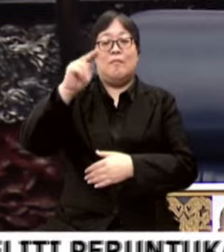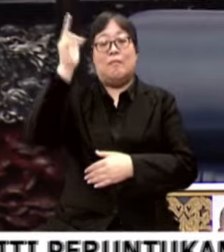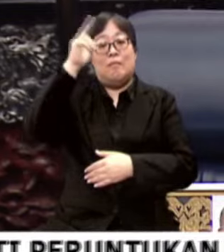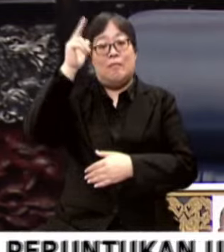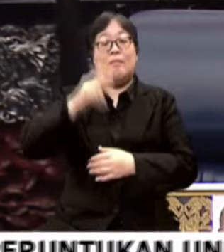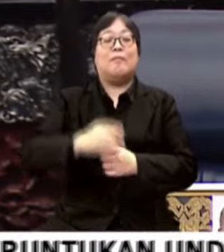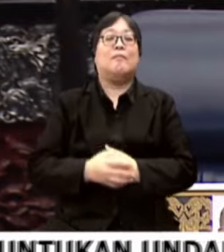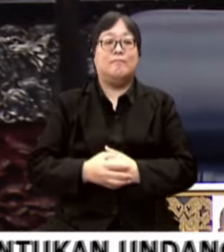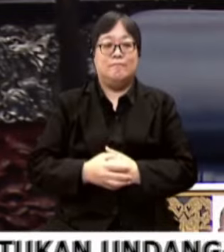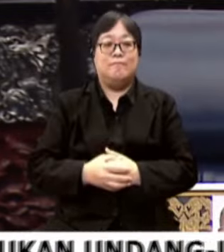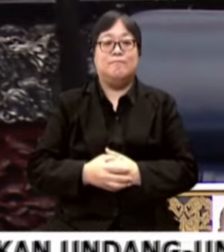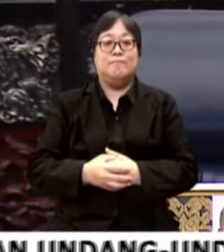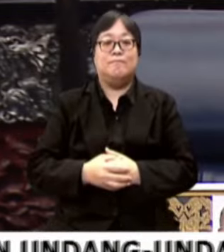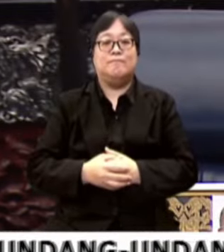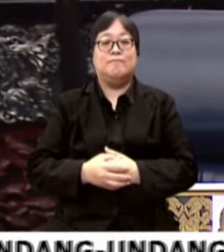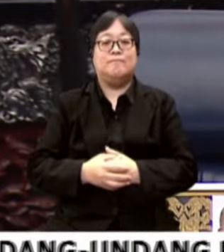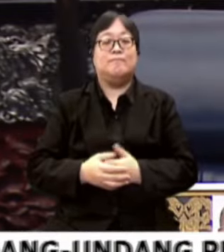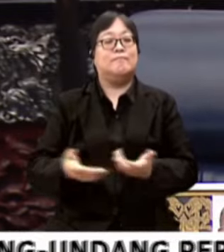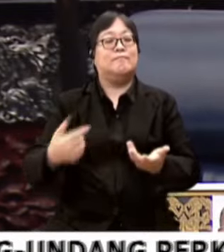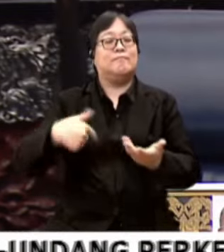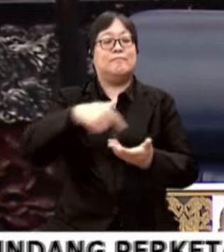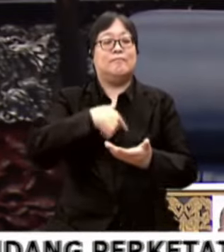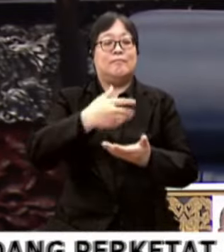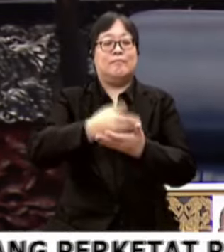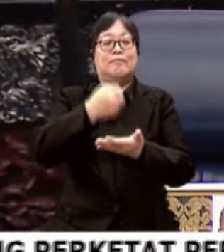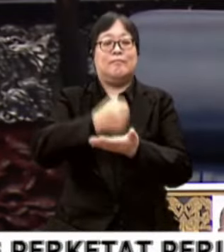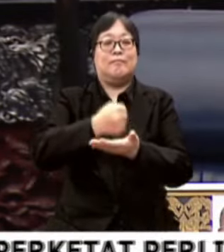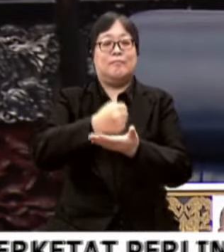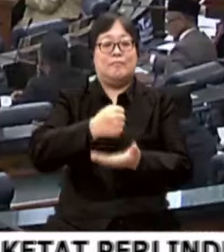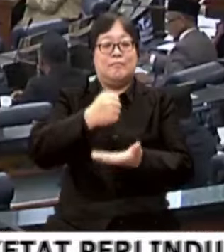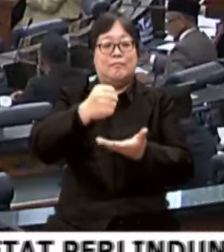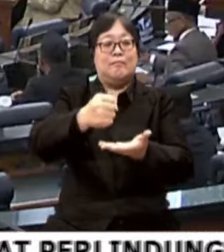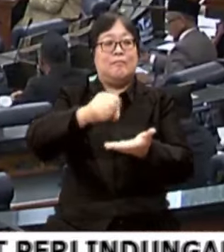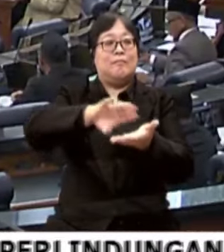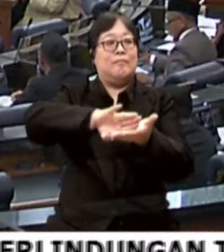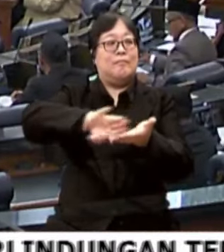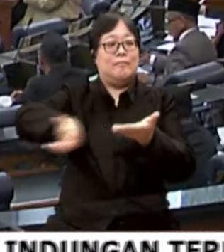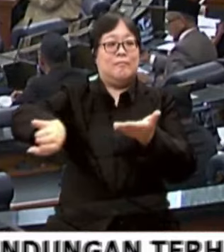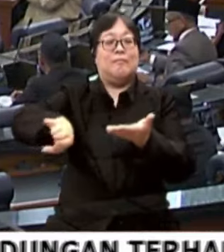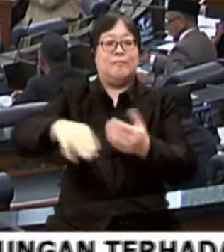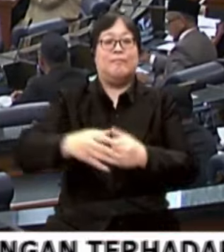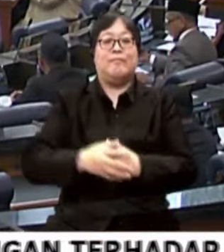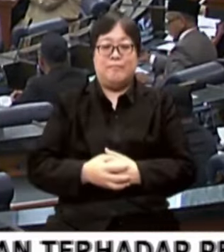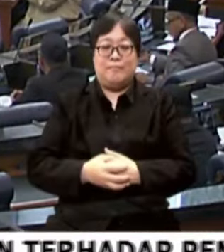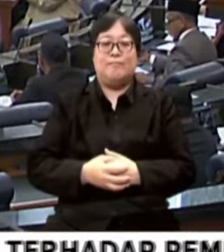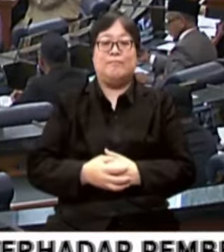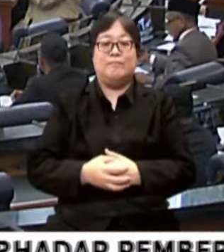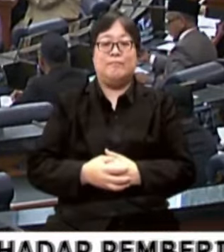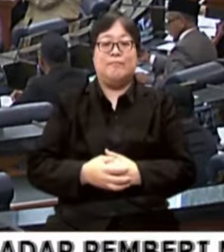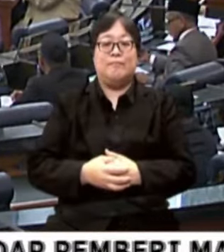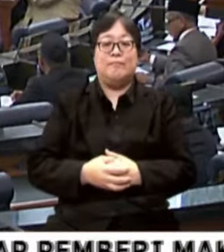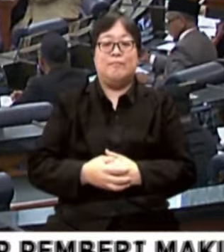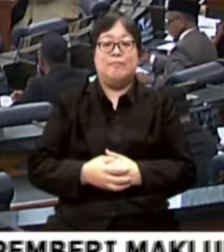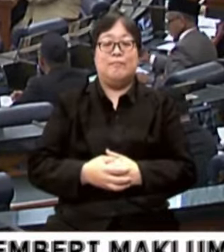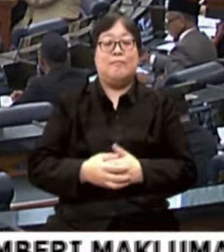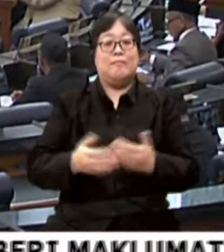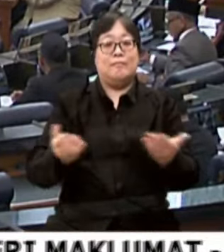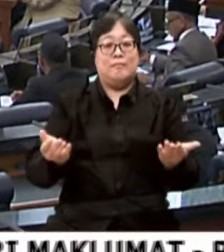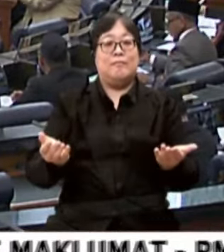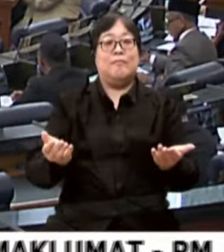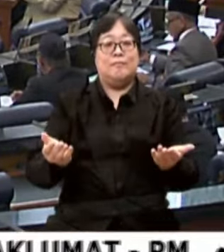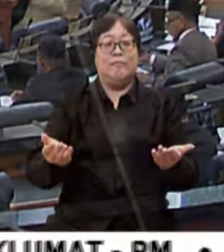untuk mendapat peruntukan bagi membiayai pengecualian tersebut jadi dalam konteks ini